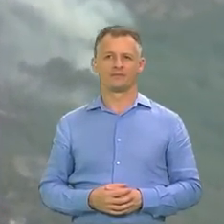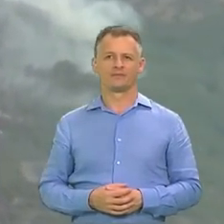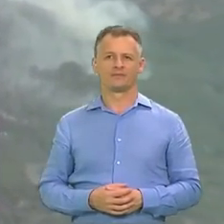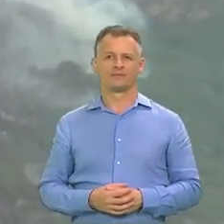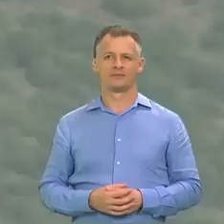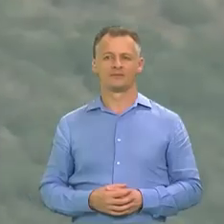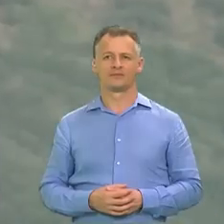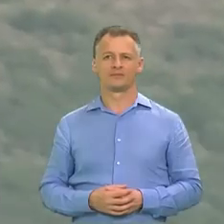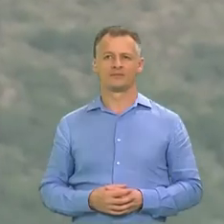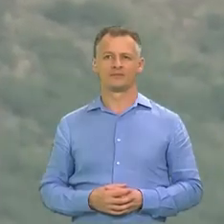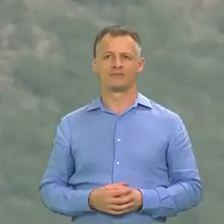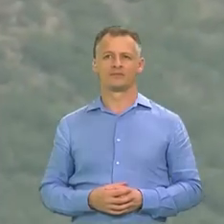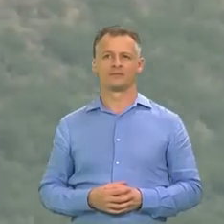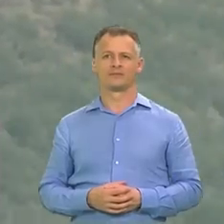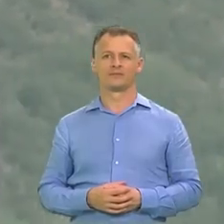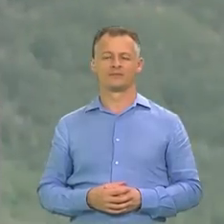Fazem o zborumă.